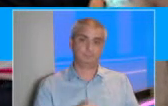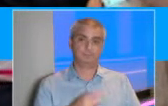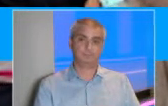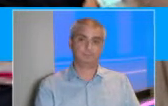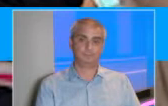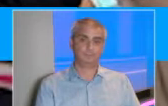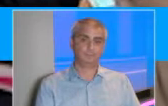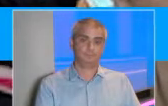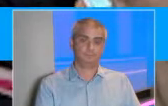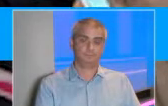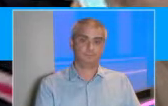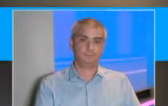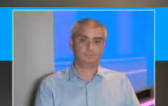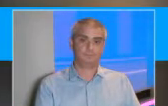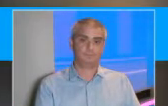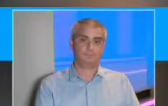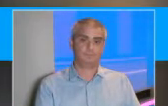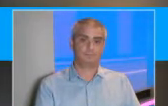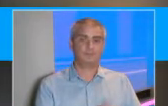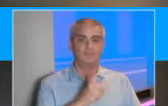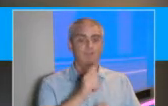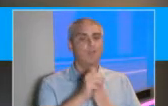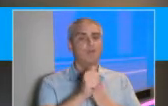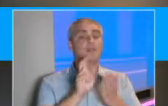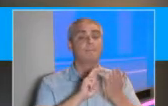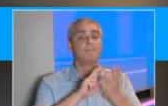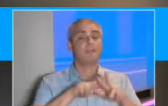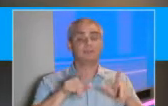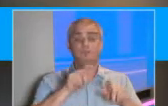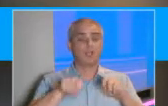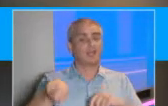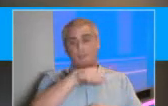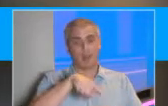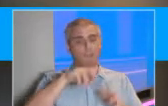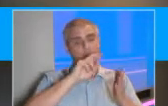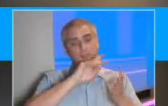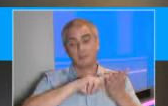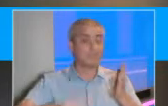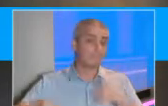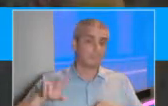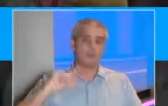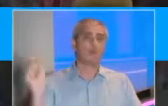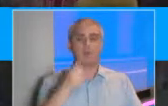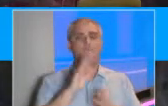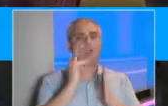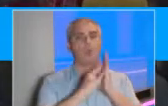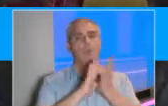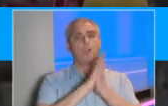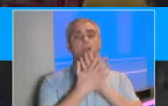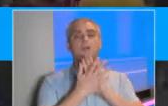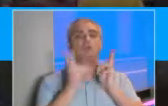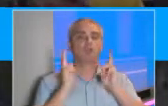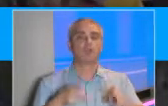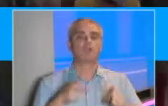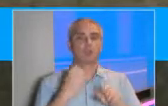וגם בעצם להוביל איזשהו מצב כזה להתפטרות הפרלמנט ולשינוי חוקתי בלבנון, שכך